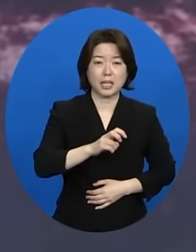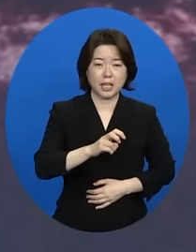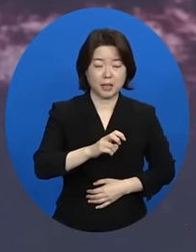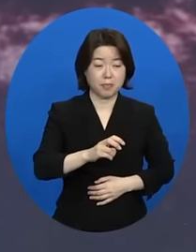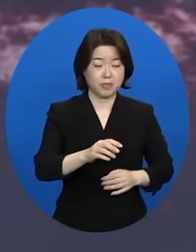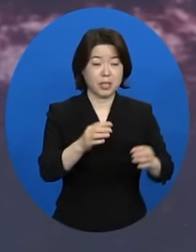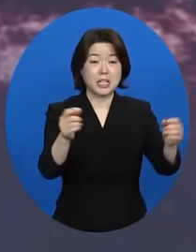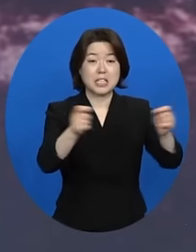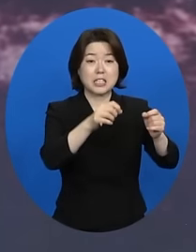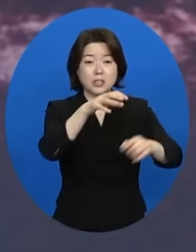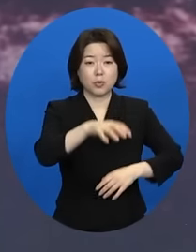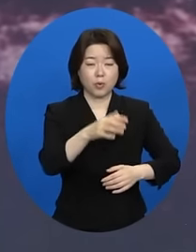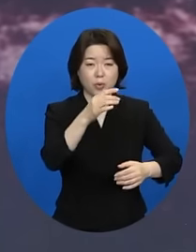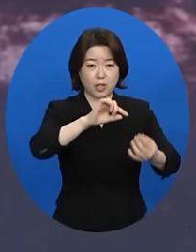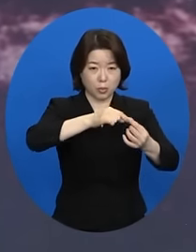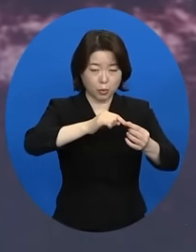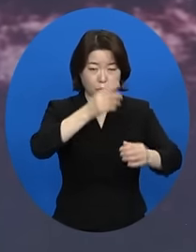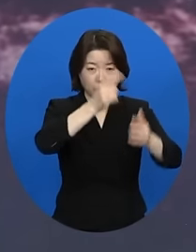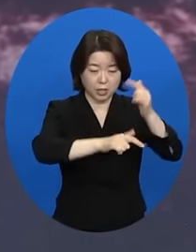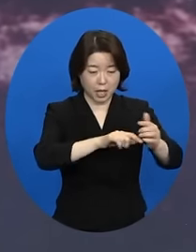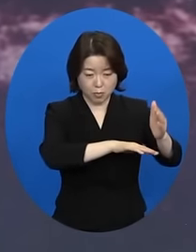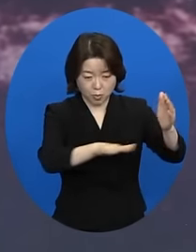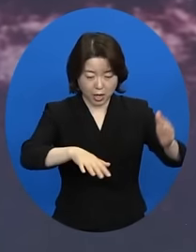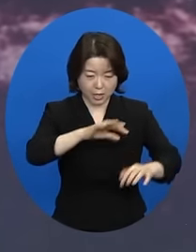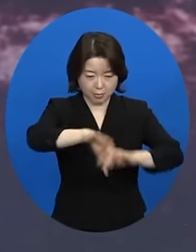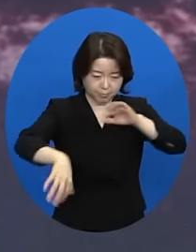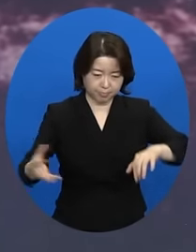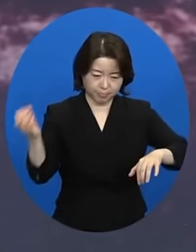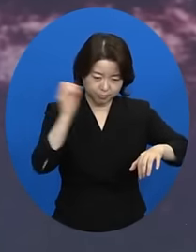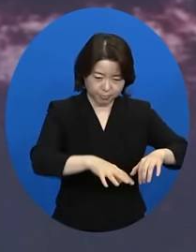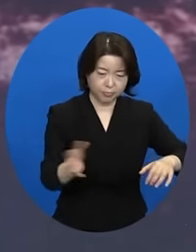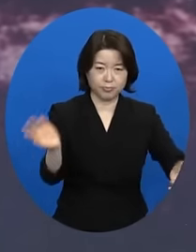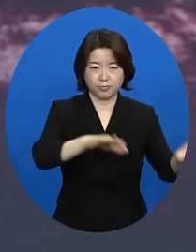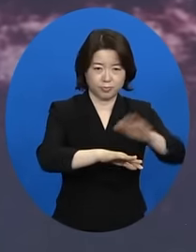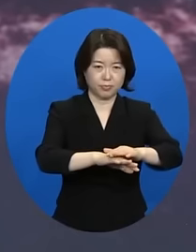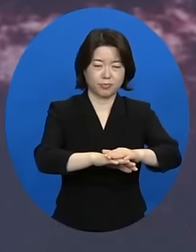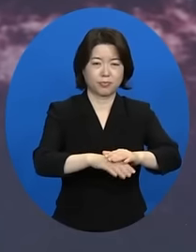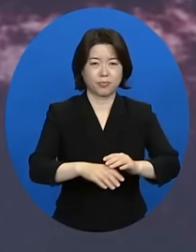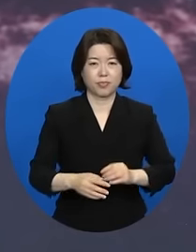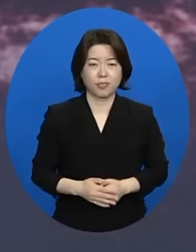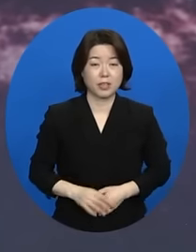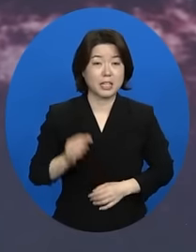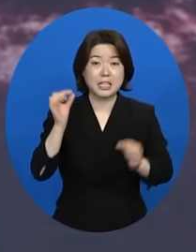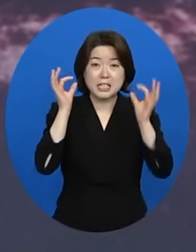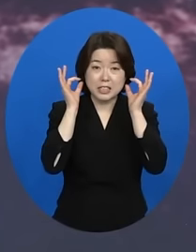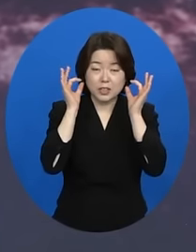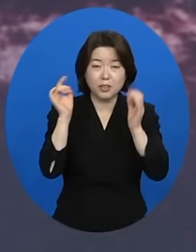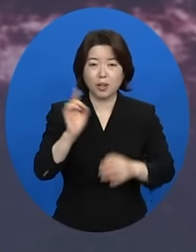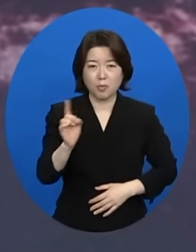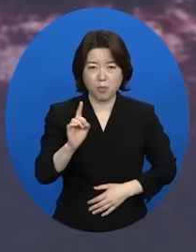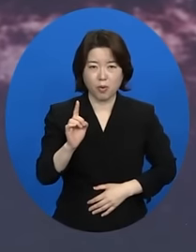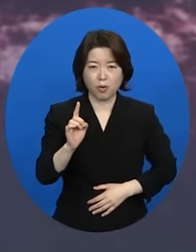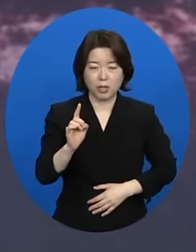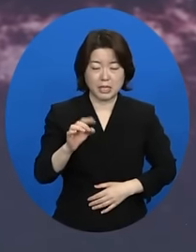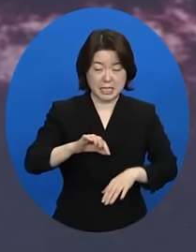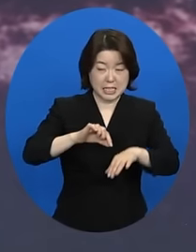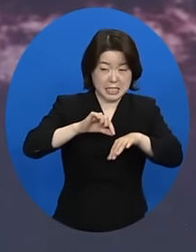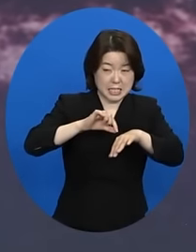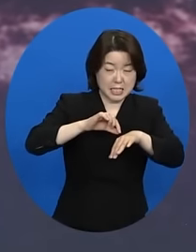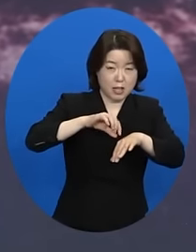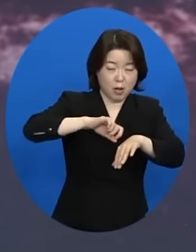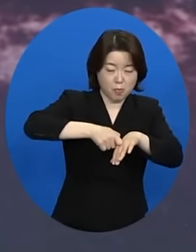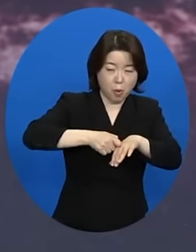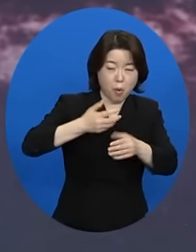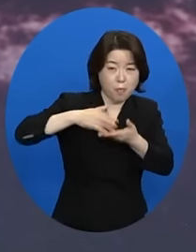아래에 묻고. 이 귀걸이는요, 이것도 약간 재앙을 몰아내기 위한 목적으로 다는 건데 부적과